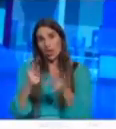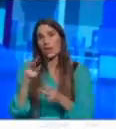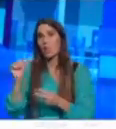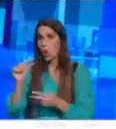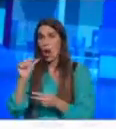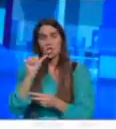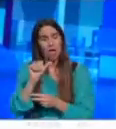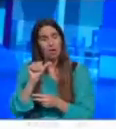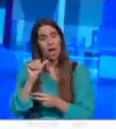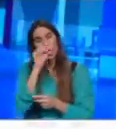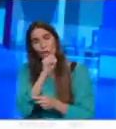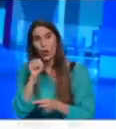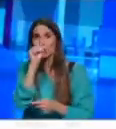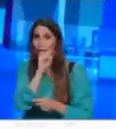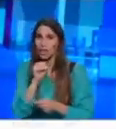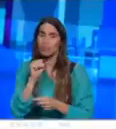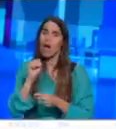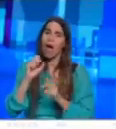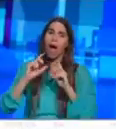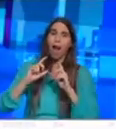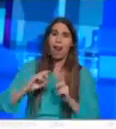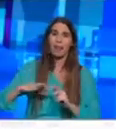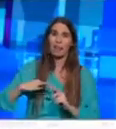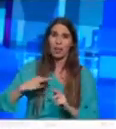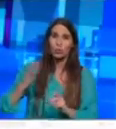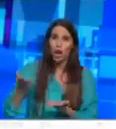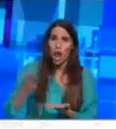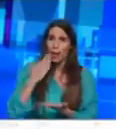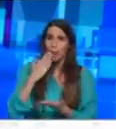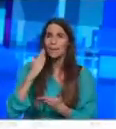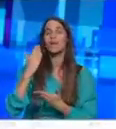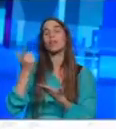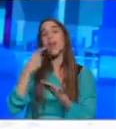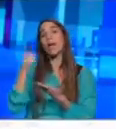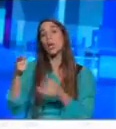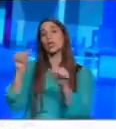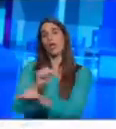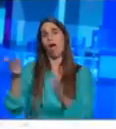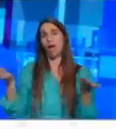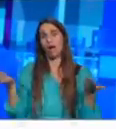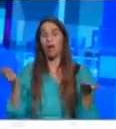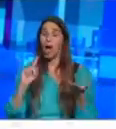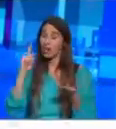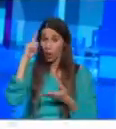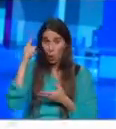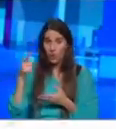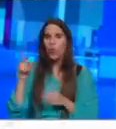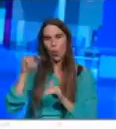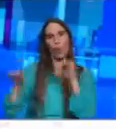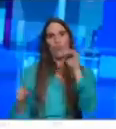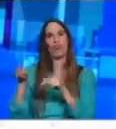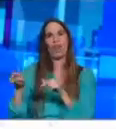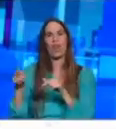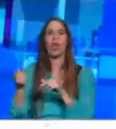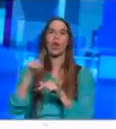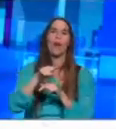רוחו, לשיר לו כמה שירים על ביתר ירושלים, וגם להגיד לו, טעית, אבל אולי, את מבינה? כי אני חושב עדיין, ואני אומר, הוא מופלא לעומת כל